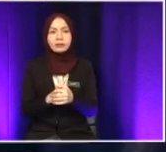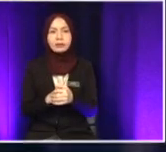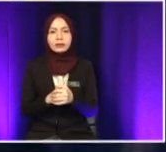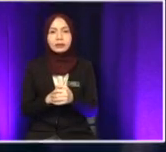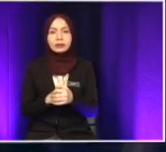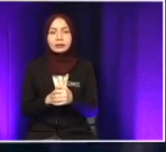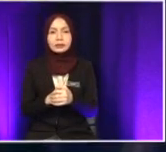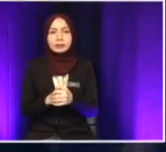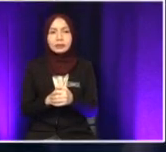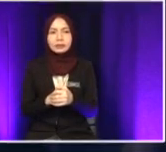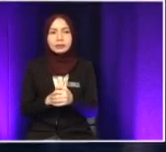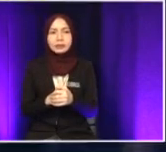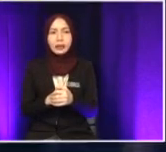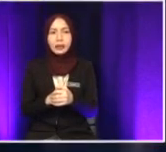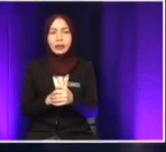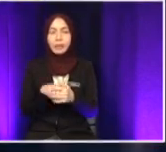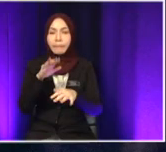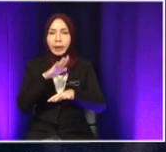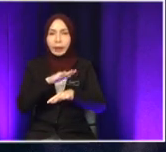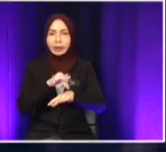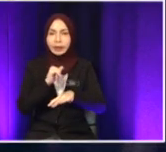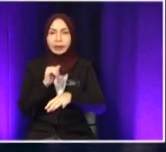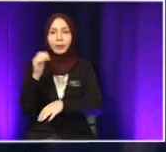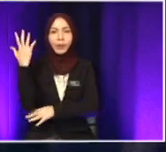ke peta Minda Ustadzah